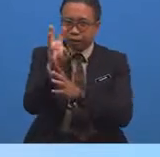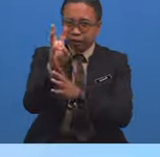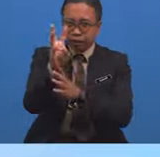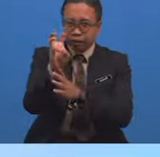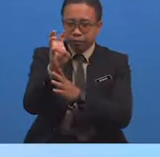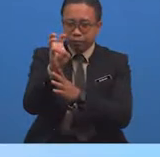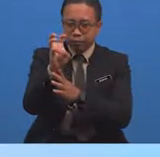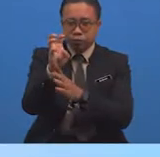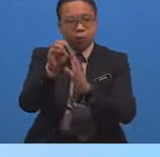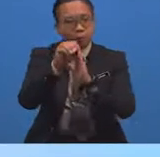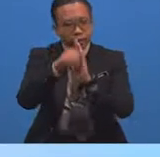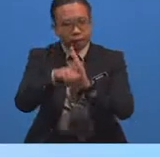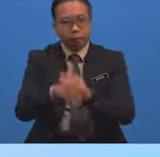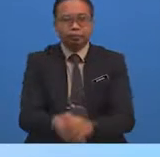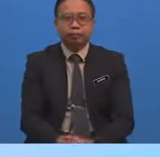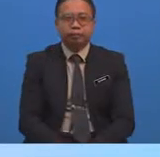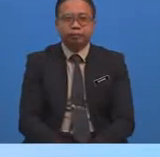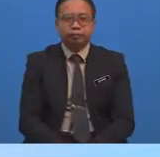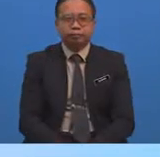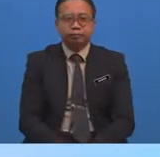60 minit